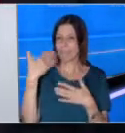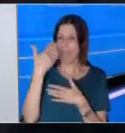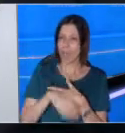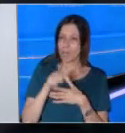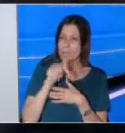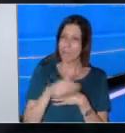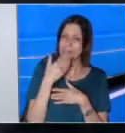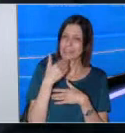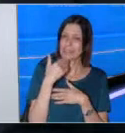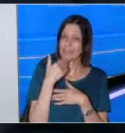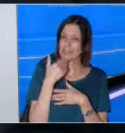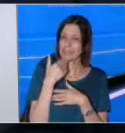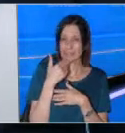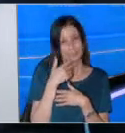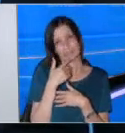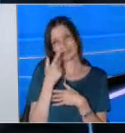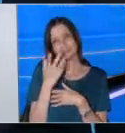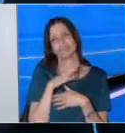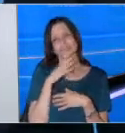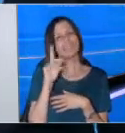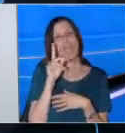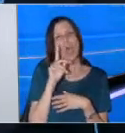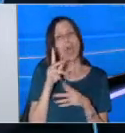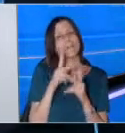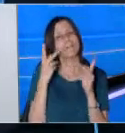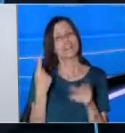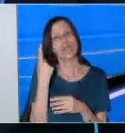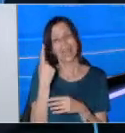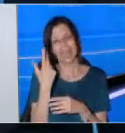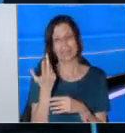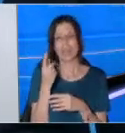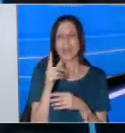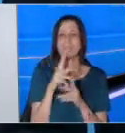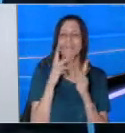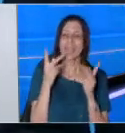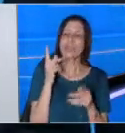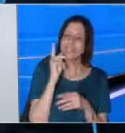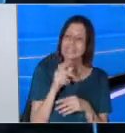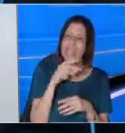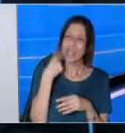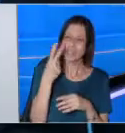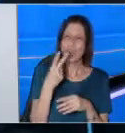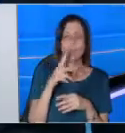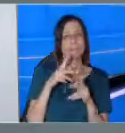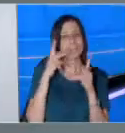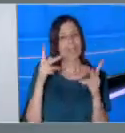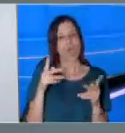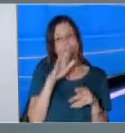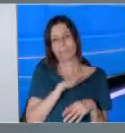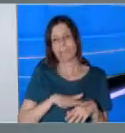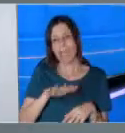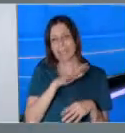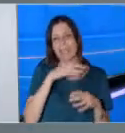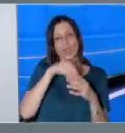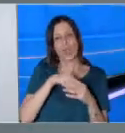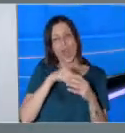בישראל? בוודאי שזה לא הפתרון היחיד, הפתרון צריך להיות פתרון מערכתי